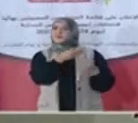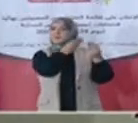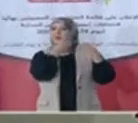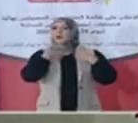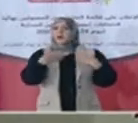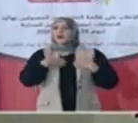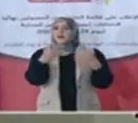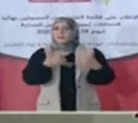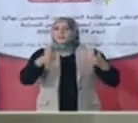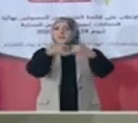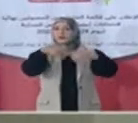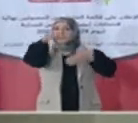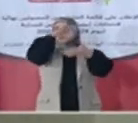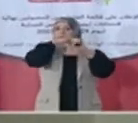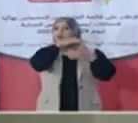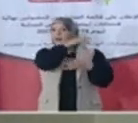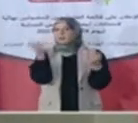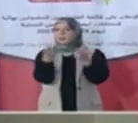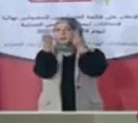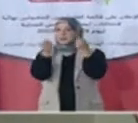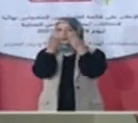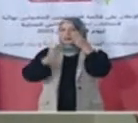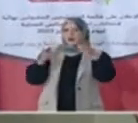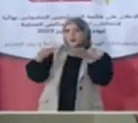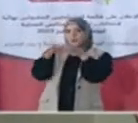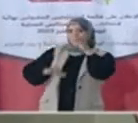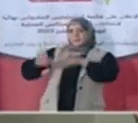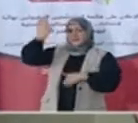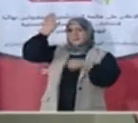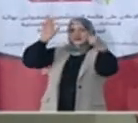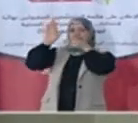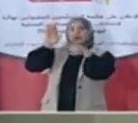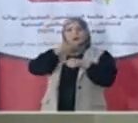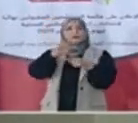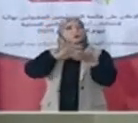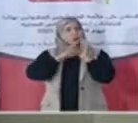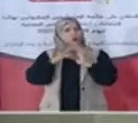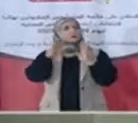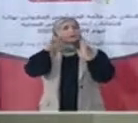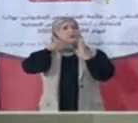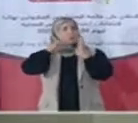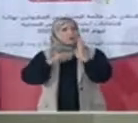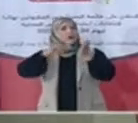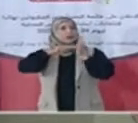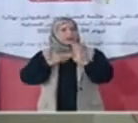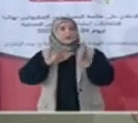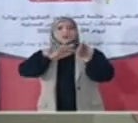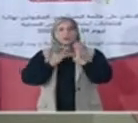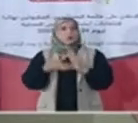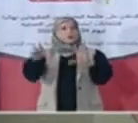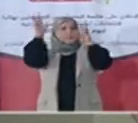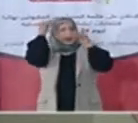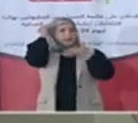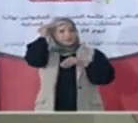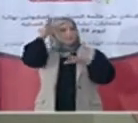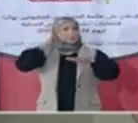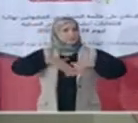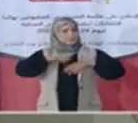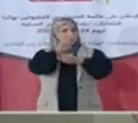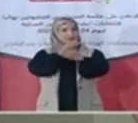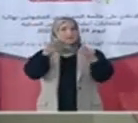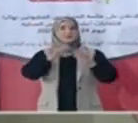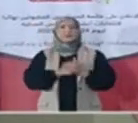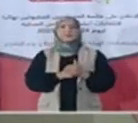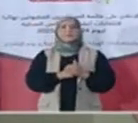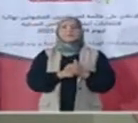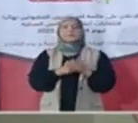الهيئة، ويبدو أن عندهم إحاطة توا بكل مقتضيات الحملة، الضوابط والشروط إلى غير ذلك. أولا